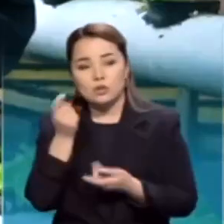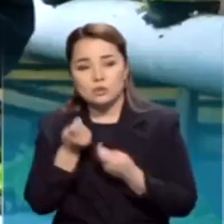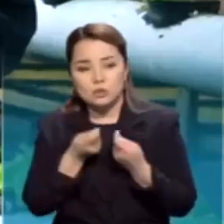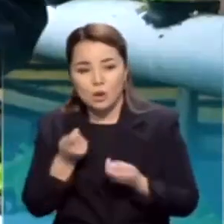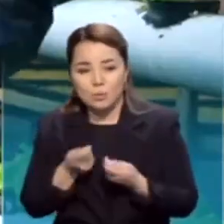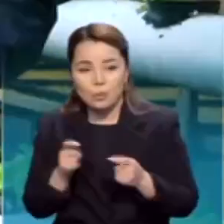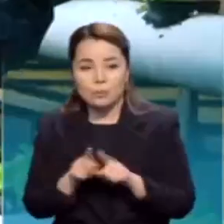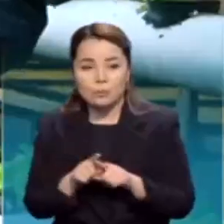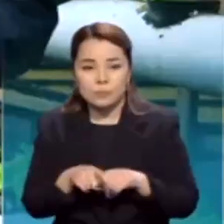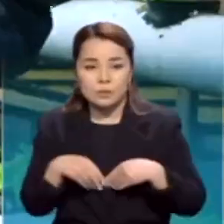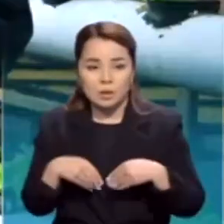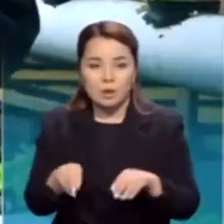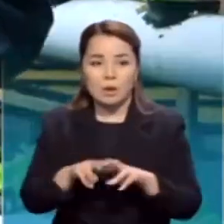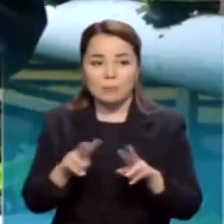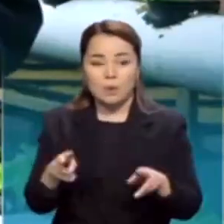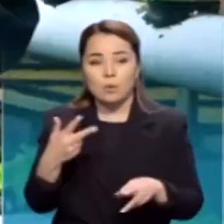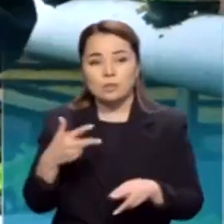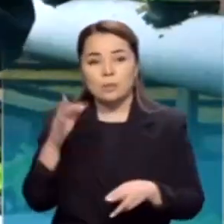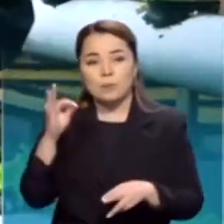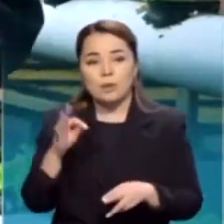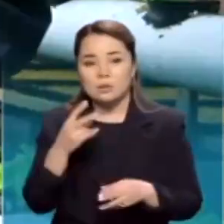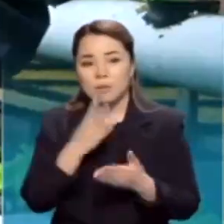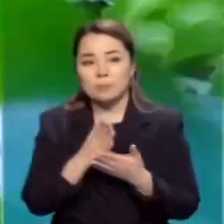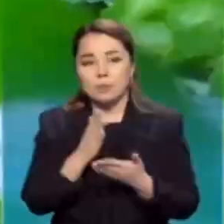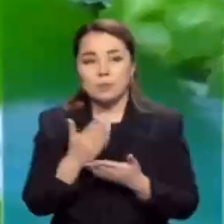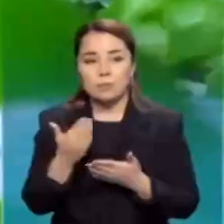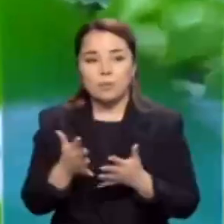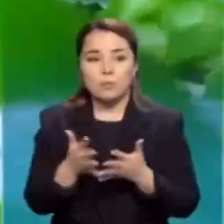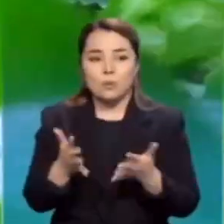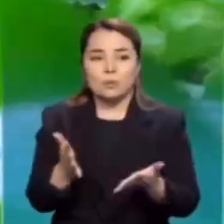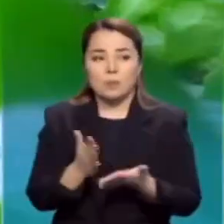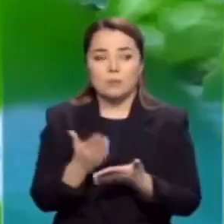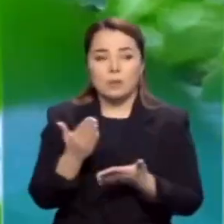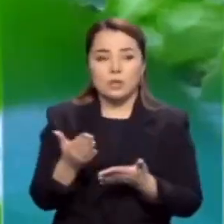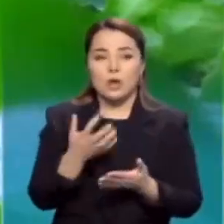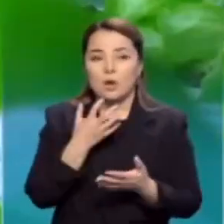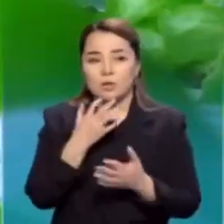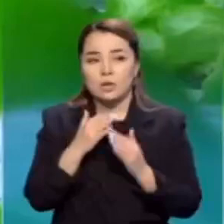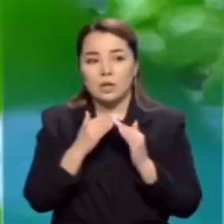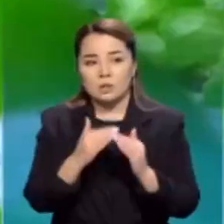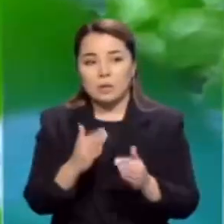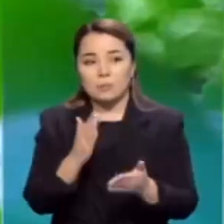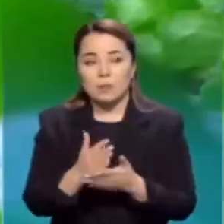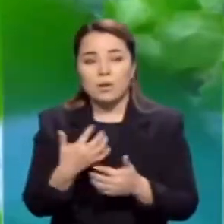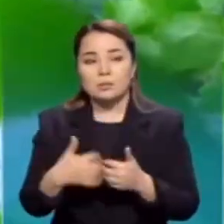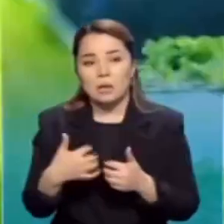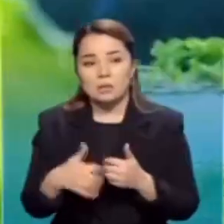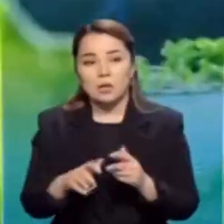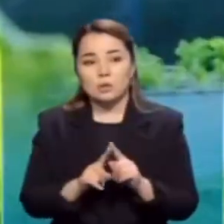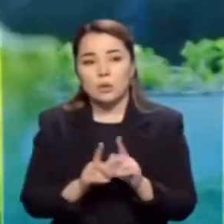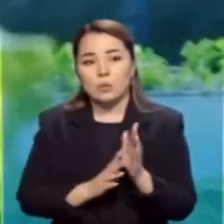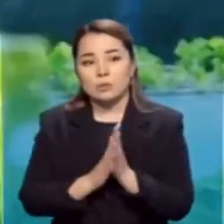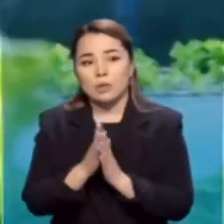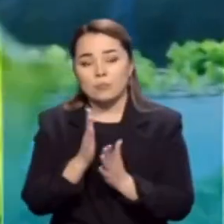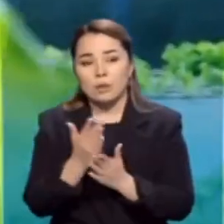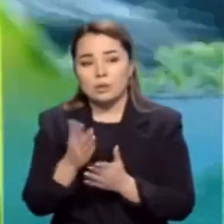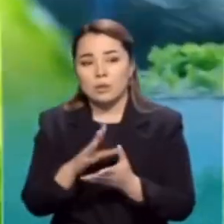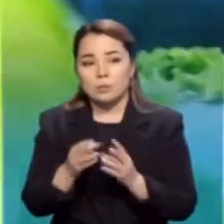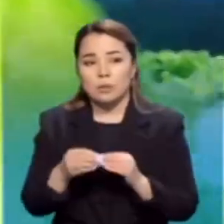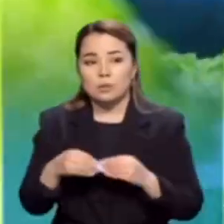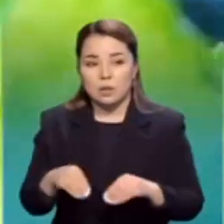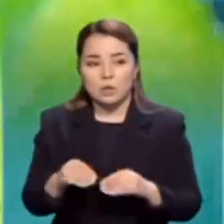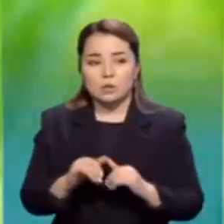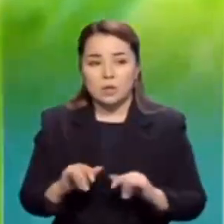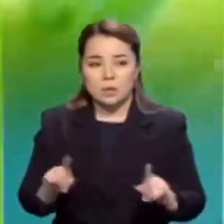еккенде разница 30% кейін артығырақ шығып тұр. Жылыжайда негізінен салат жапырағы өсіріледі. Жалпы оның бір түбін